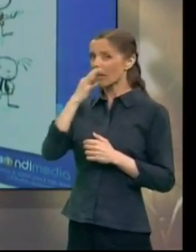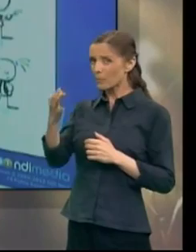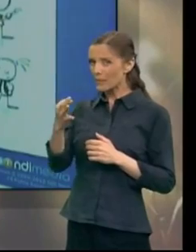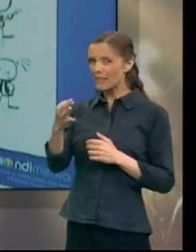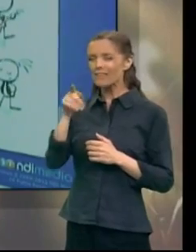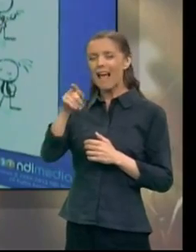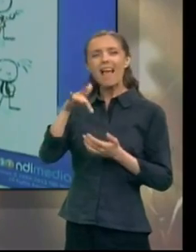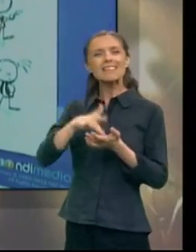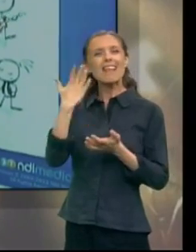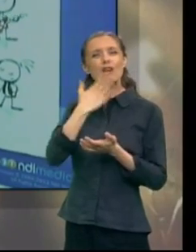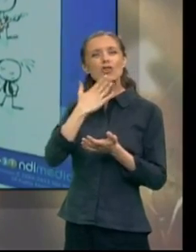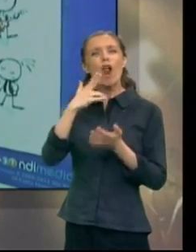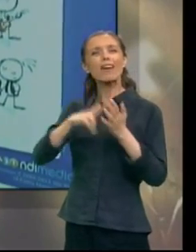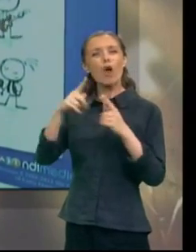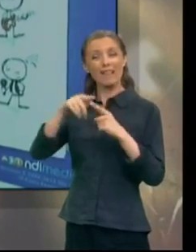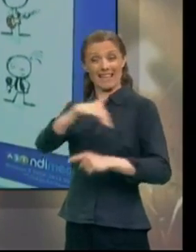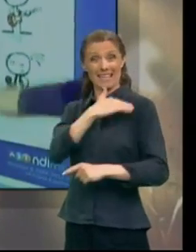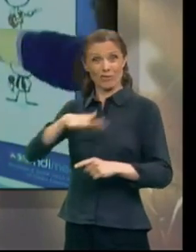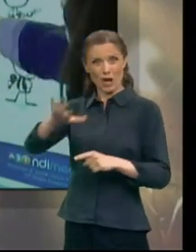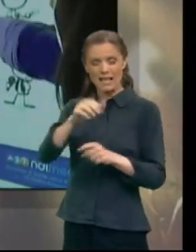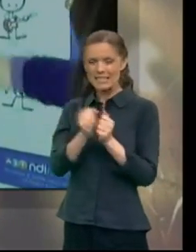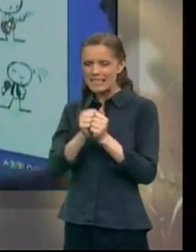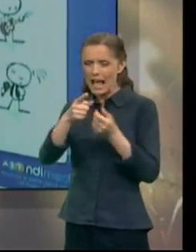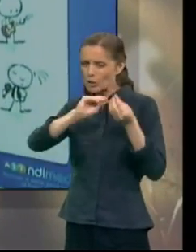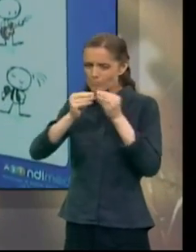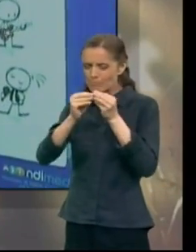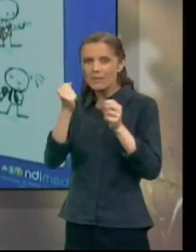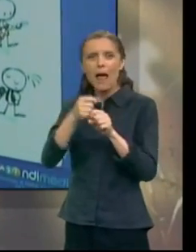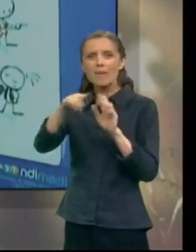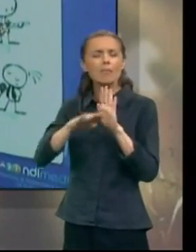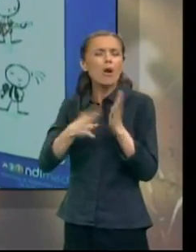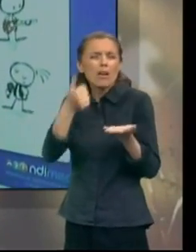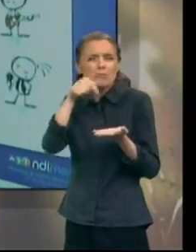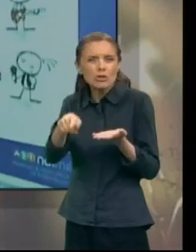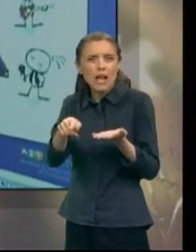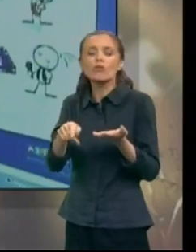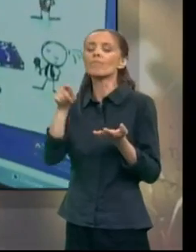Nikola Tesla u stvari razvili program GEL. Šta je on? Sama aplikacija je namenjena